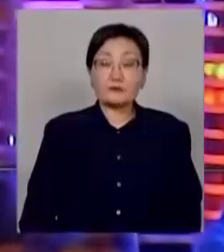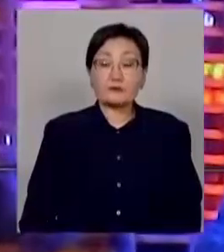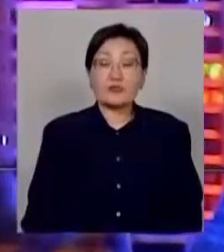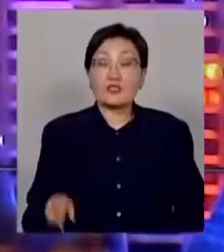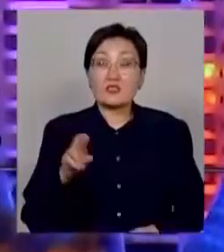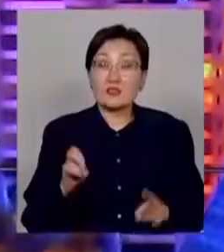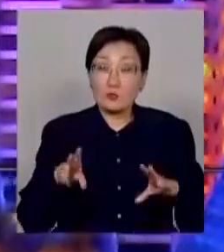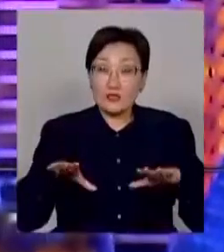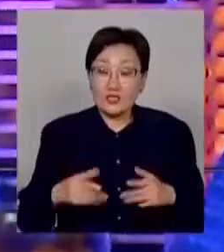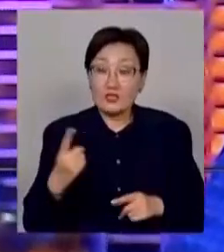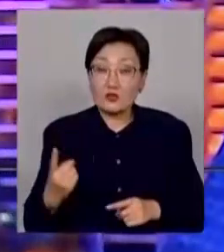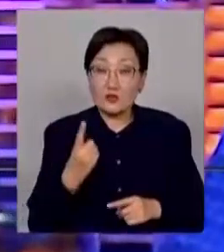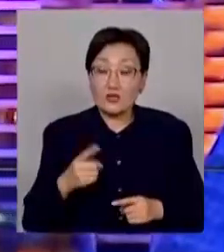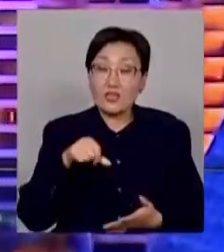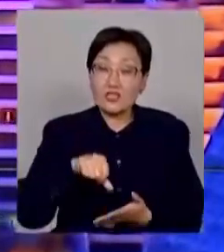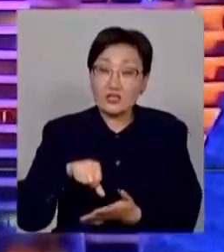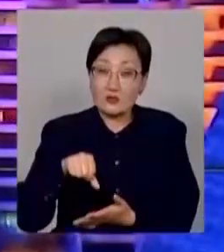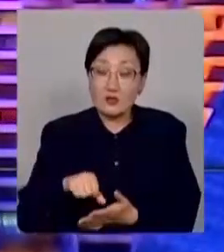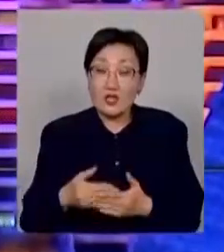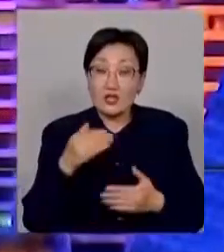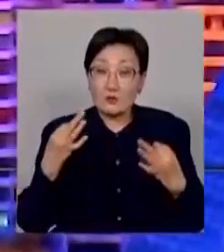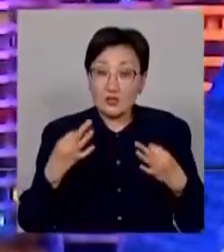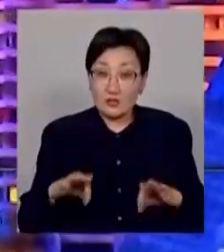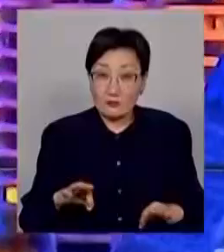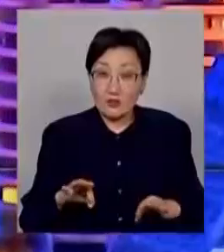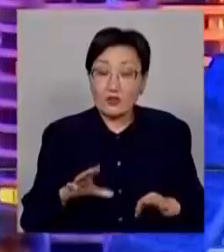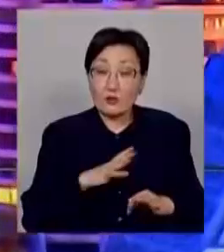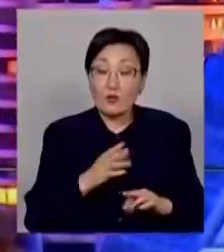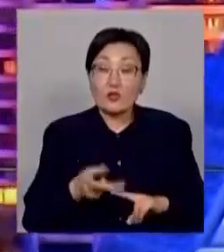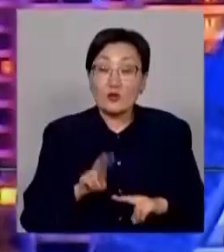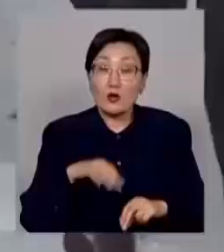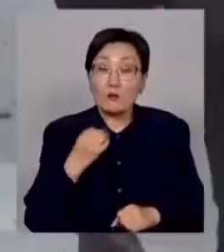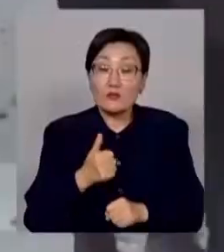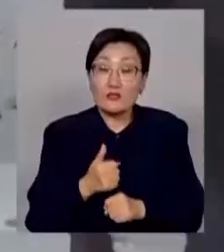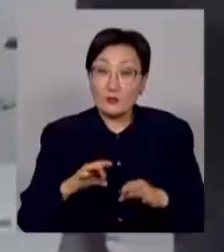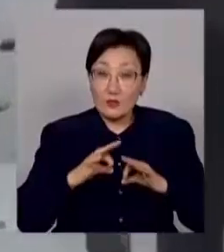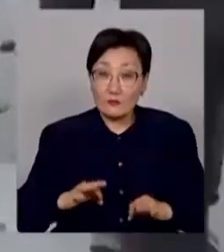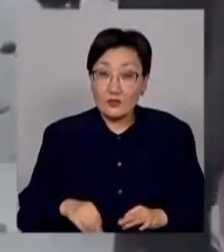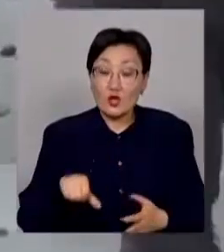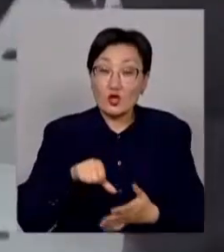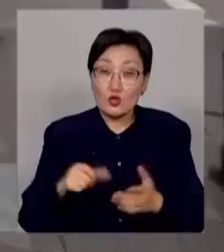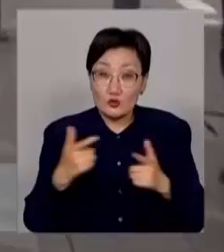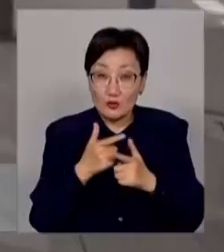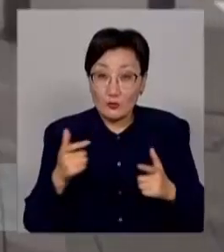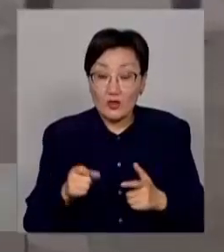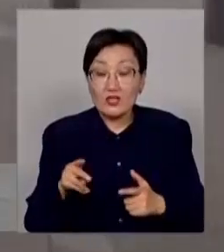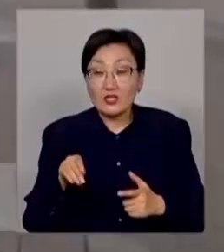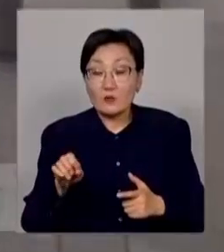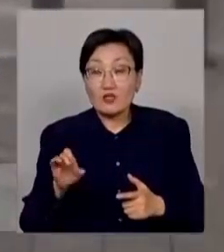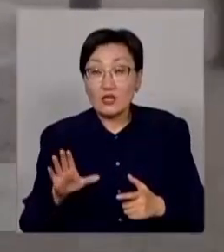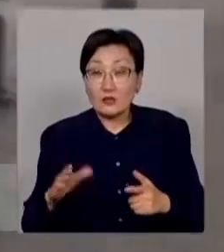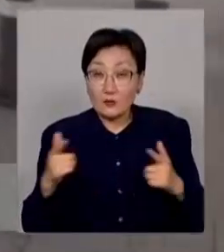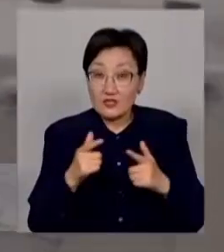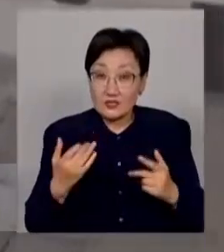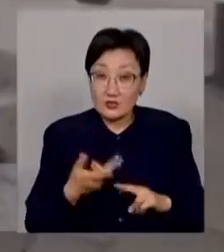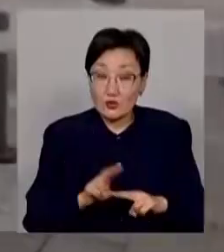Қаңтар оқиғасының алғашқы қатысушыларына рақымшылық жасалды. Бұл туралы бас прокуратура өкілі мәлімдеді. Елдос Қилымжановтың айтуынша,